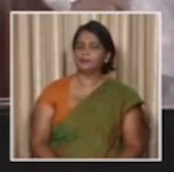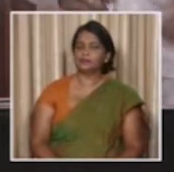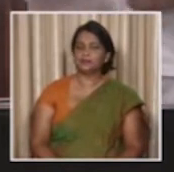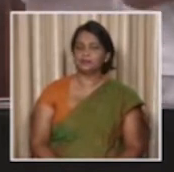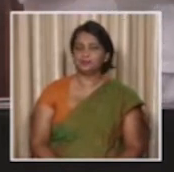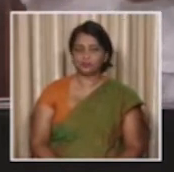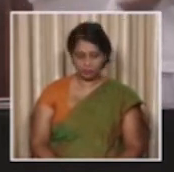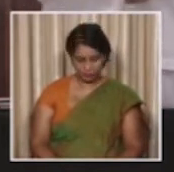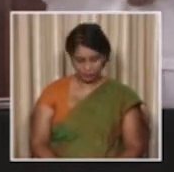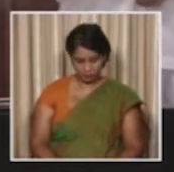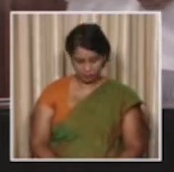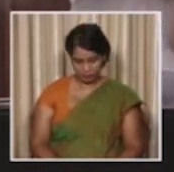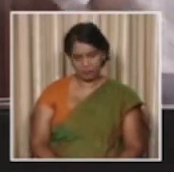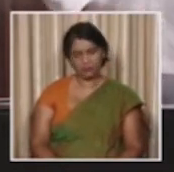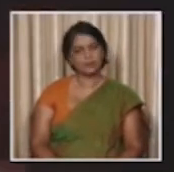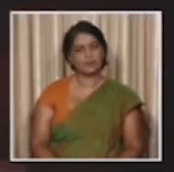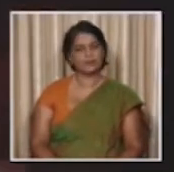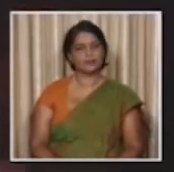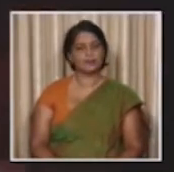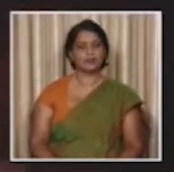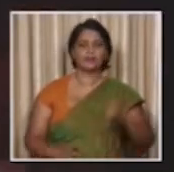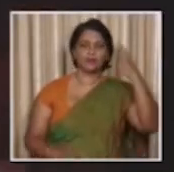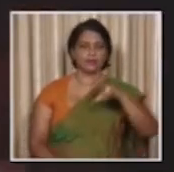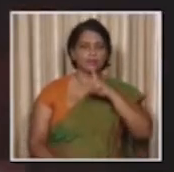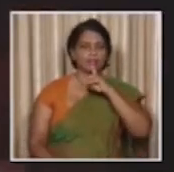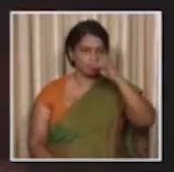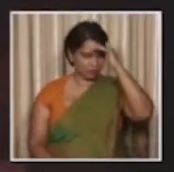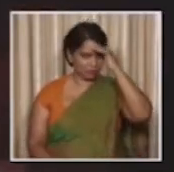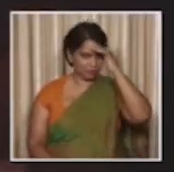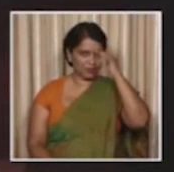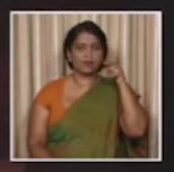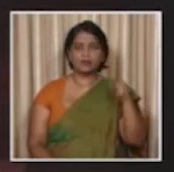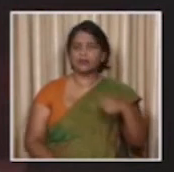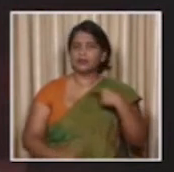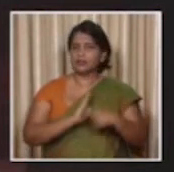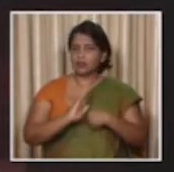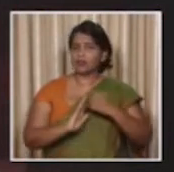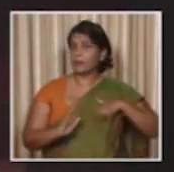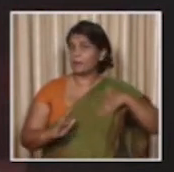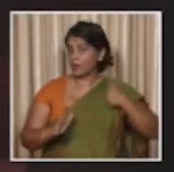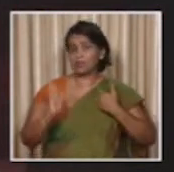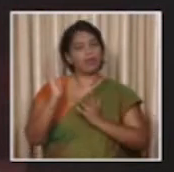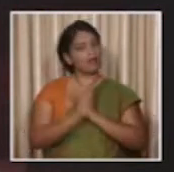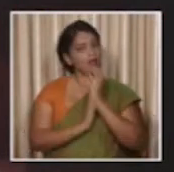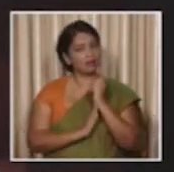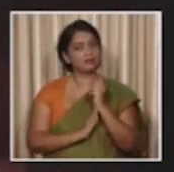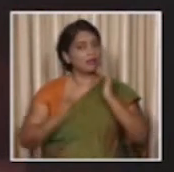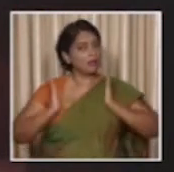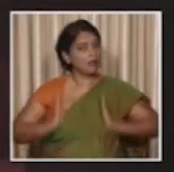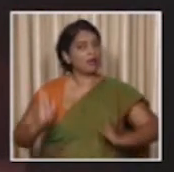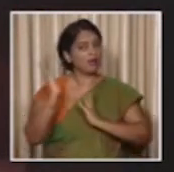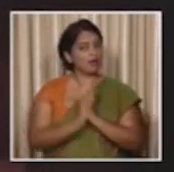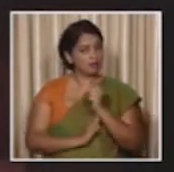विपक्ष नायक तरु नियोज कथा नायक तुमा मेरटे मूलिक ऐतिहा मानव